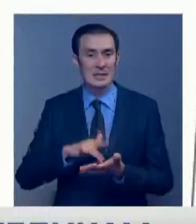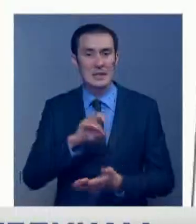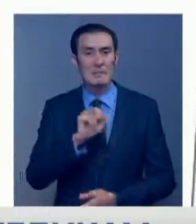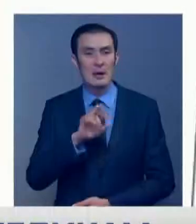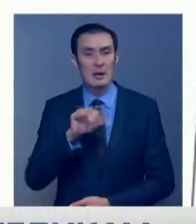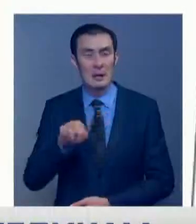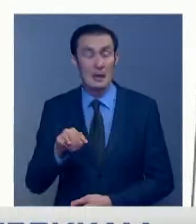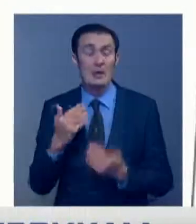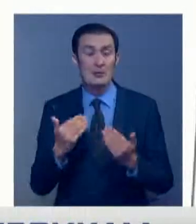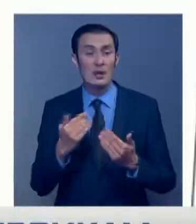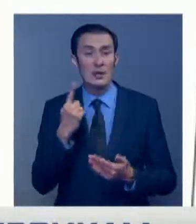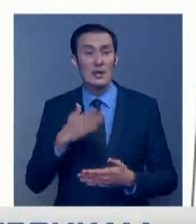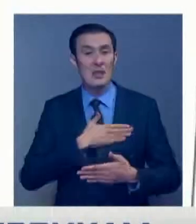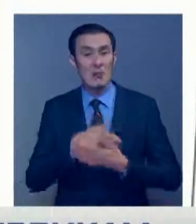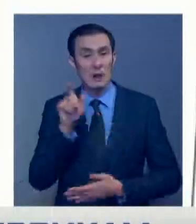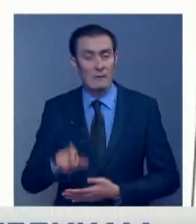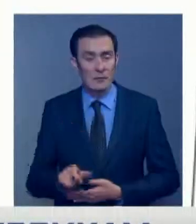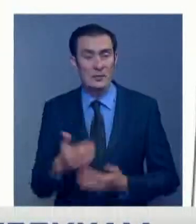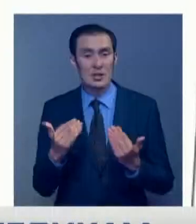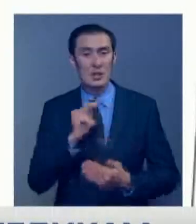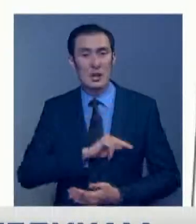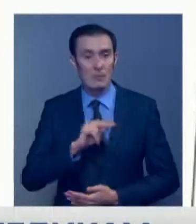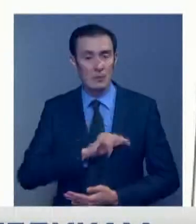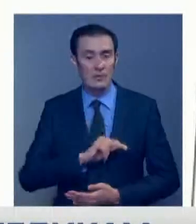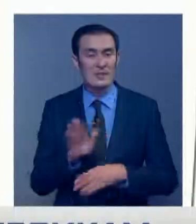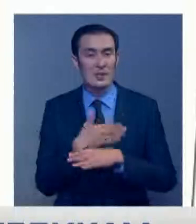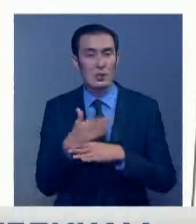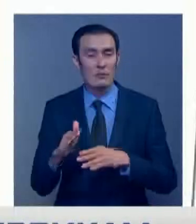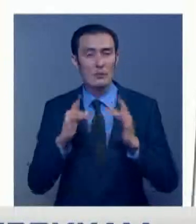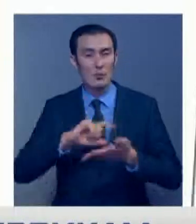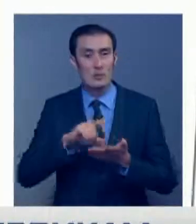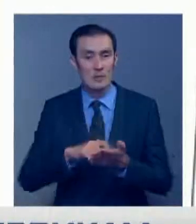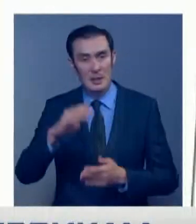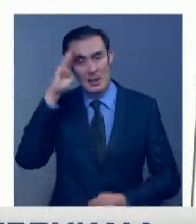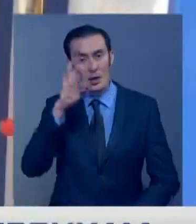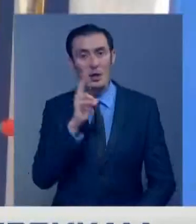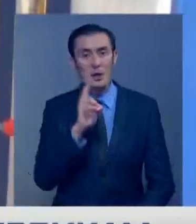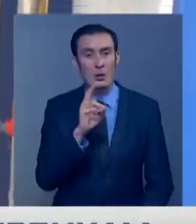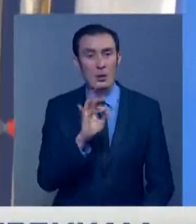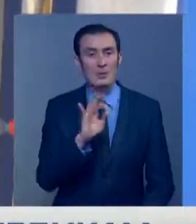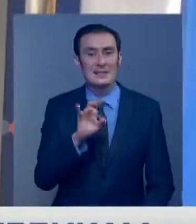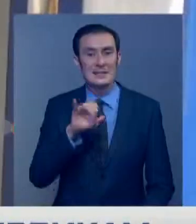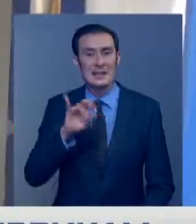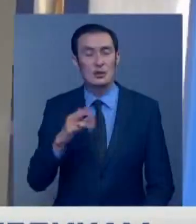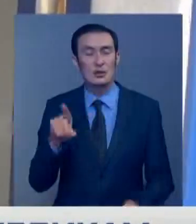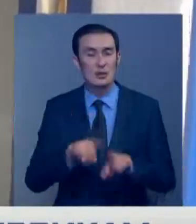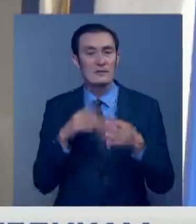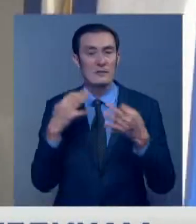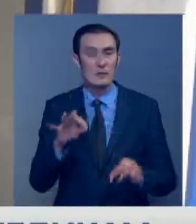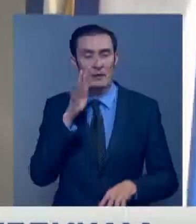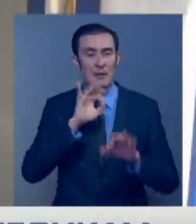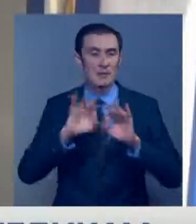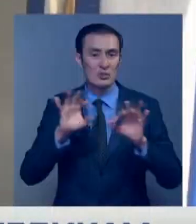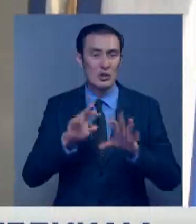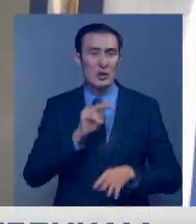Баянтау. Еще один доброволец, который в эти дни работает в сортировочном госпитале, Константин Музалевский. Он также в свободное время освещает